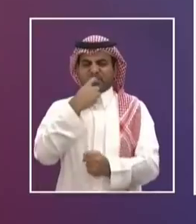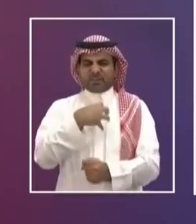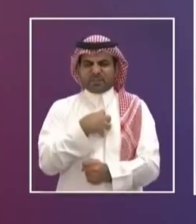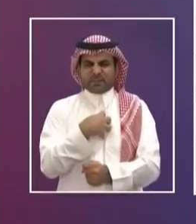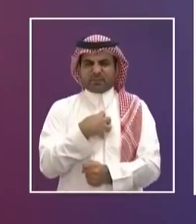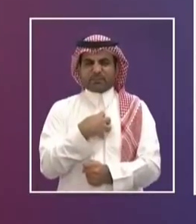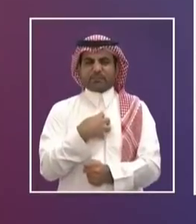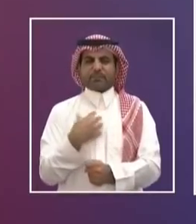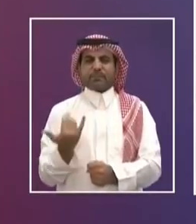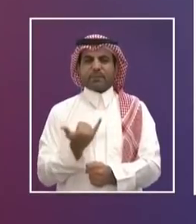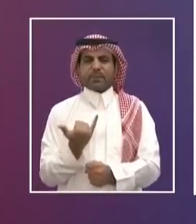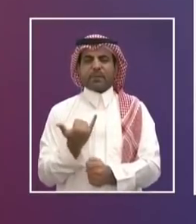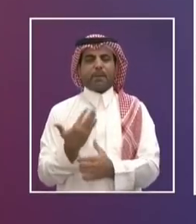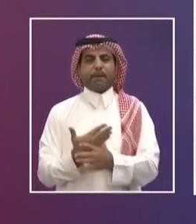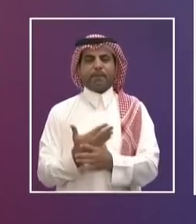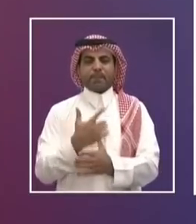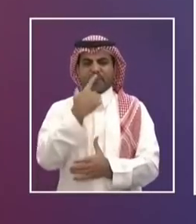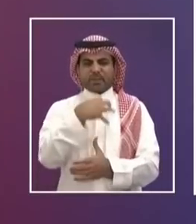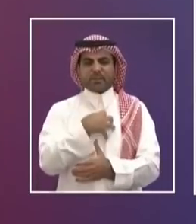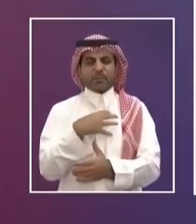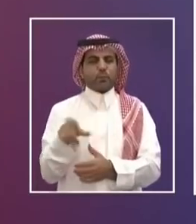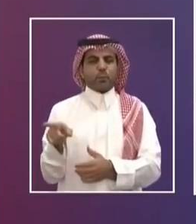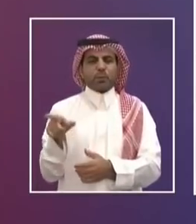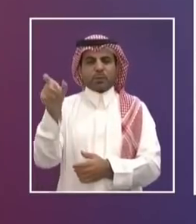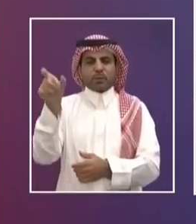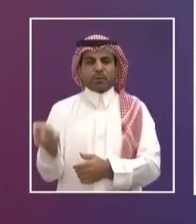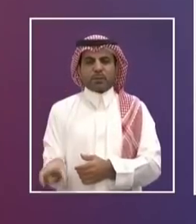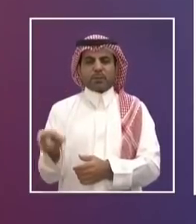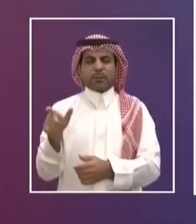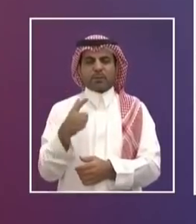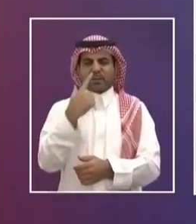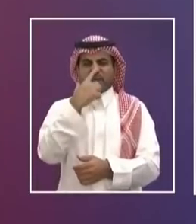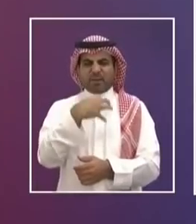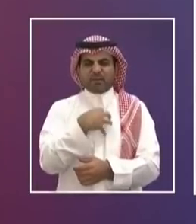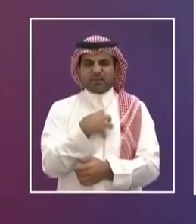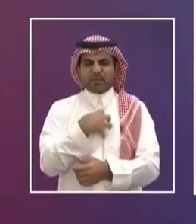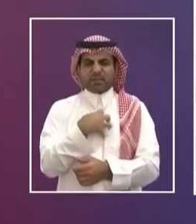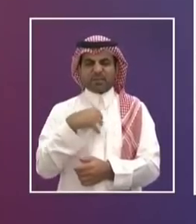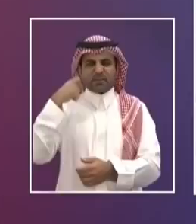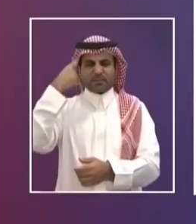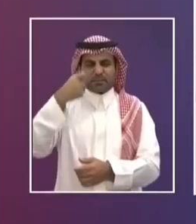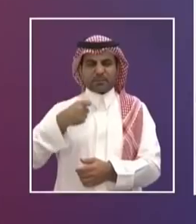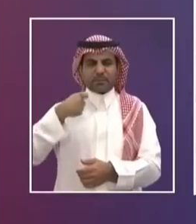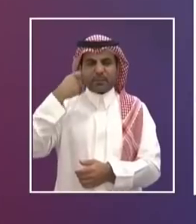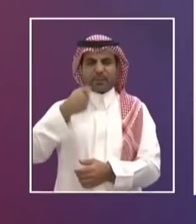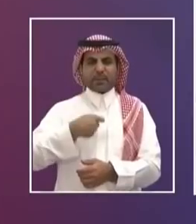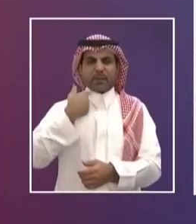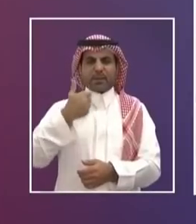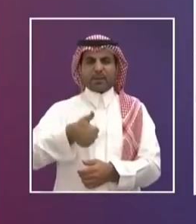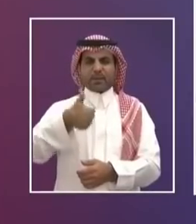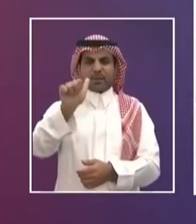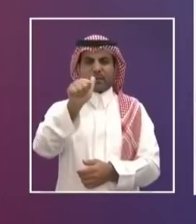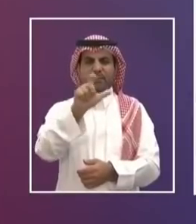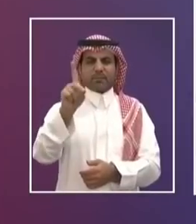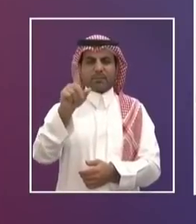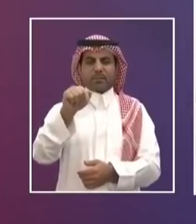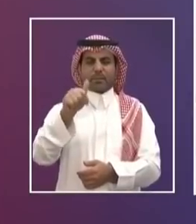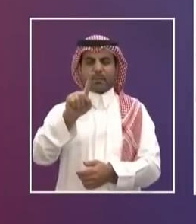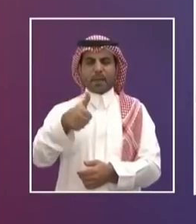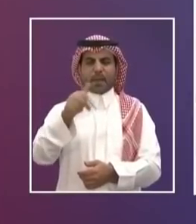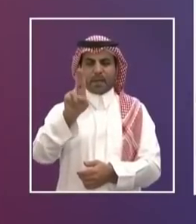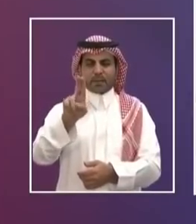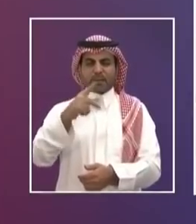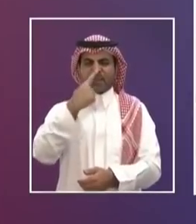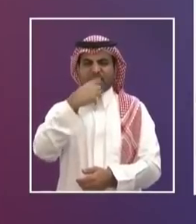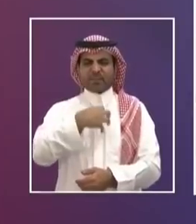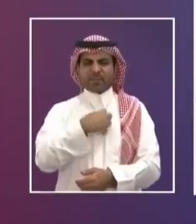إخوتي وأخواتي المصابين بالاضطرابات النفسية، سواء كانوا مصابين بها أو لديهم